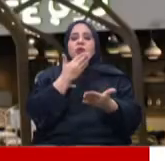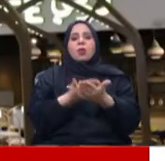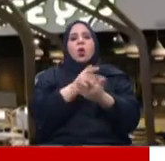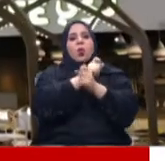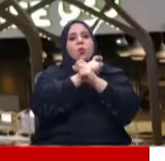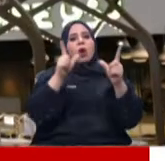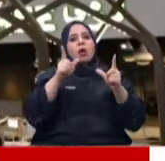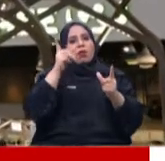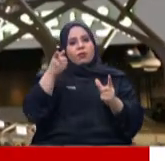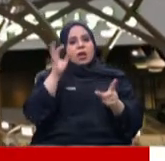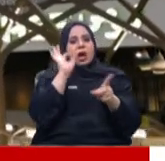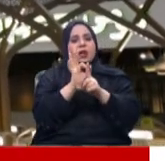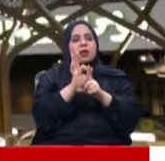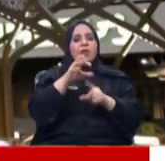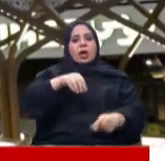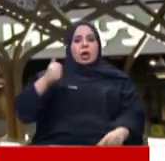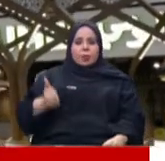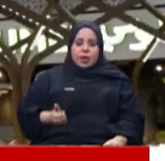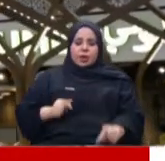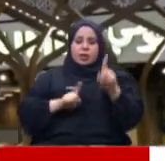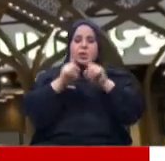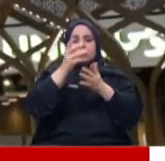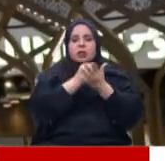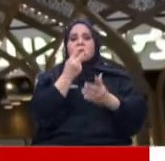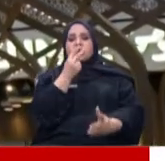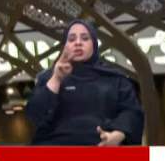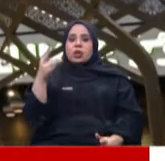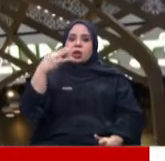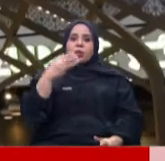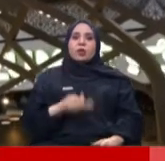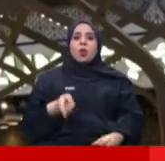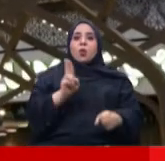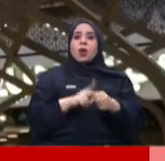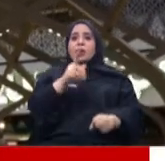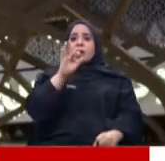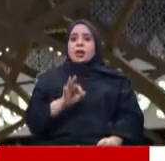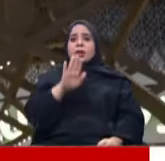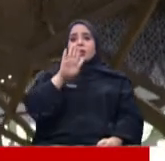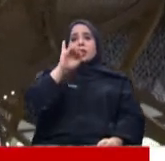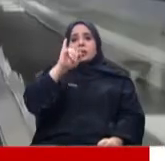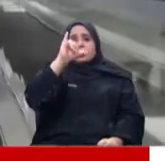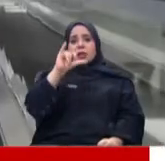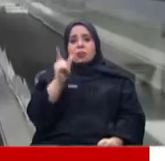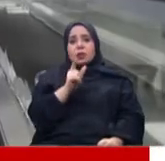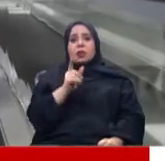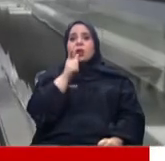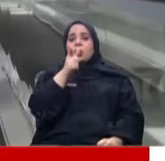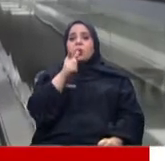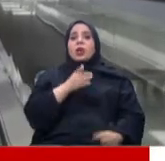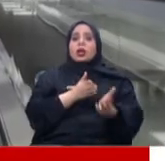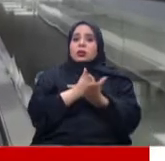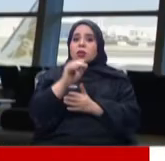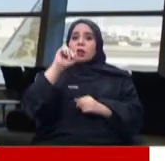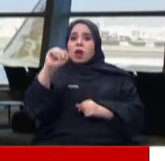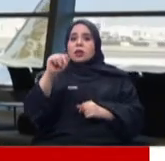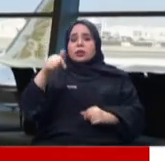حقيقية لرؤية البحرين الاقتصادية 2030. وأكد السيد سمير ناس أن القطاع الخاص البحريني